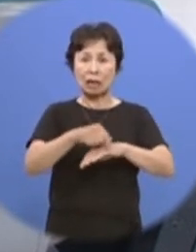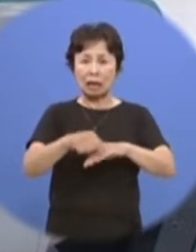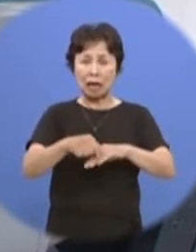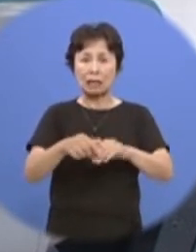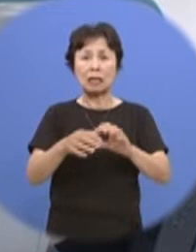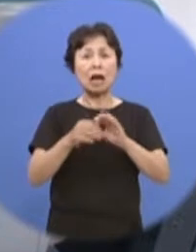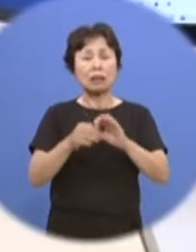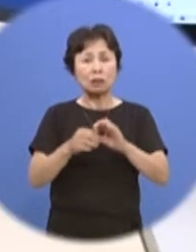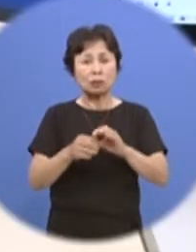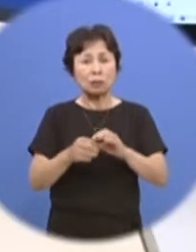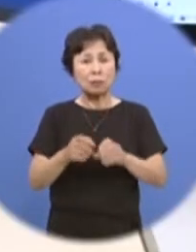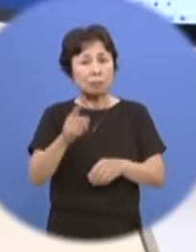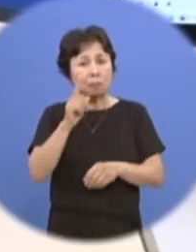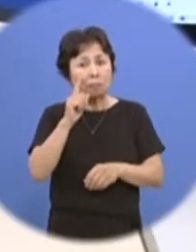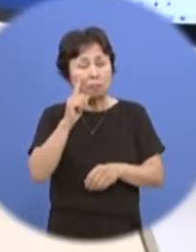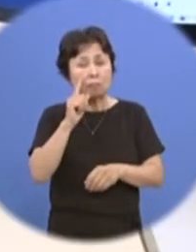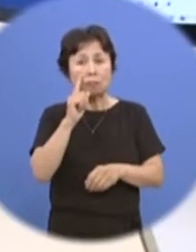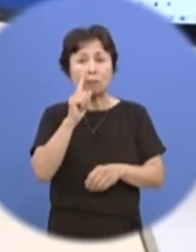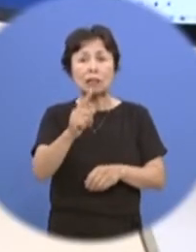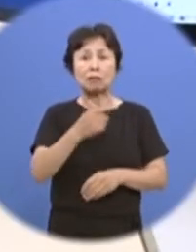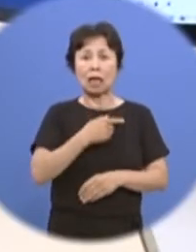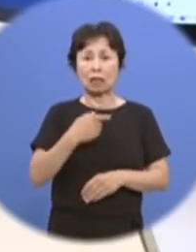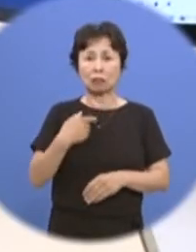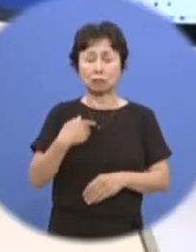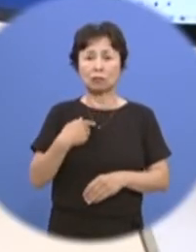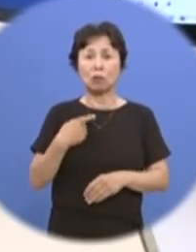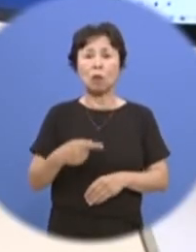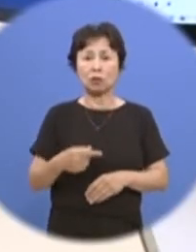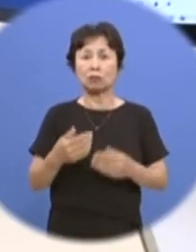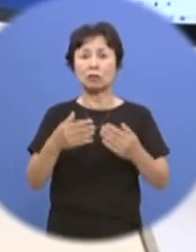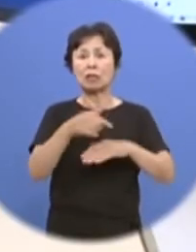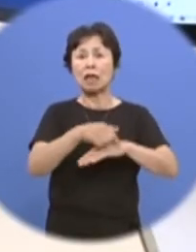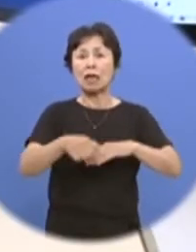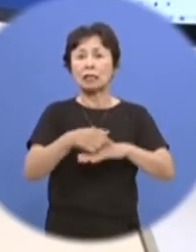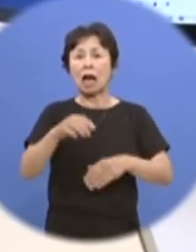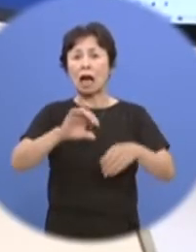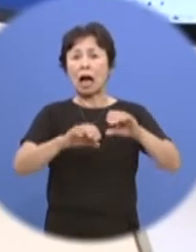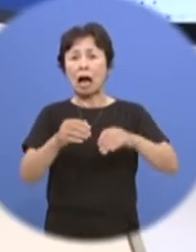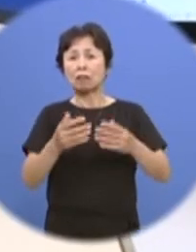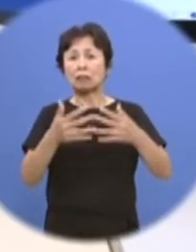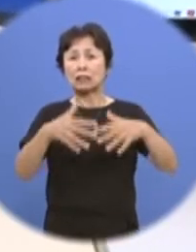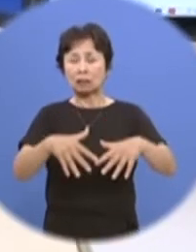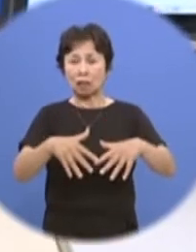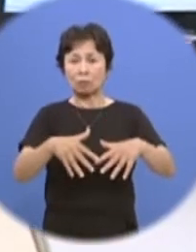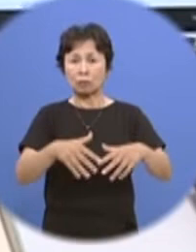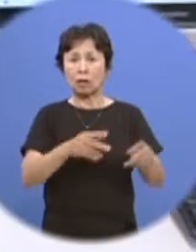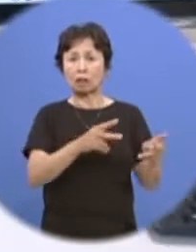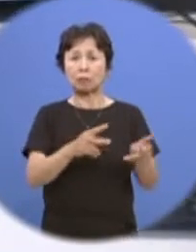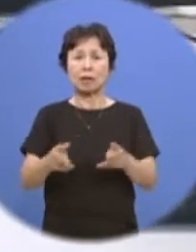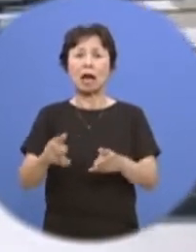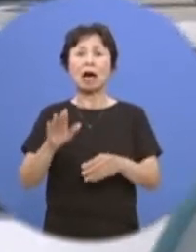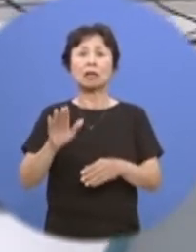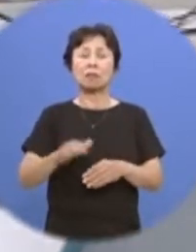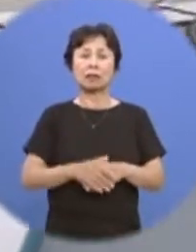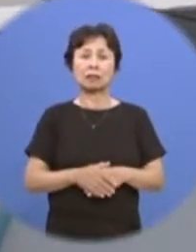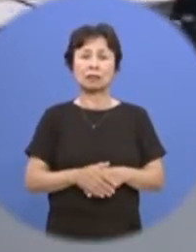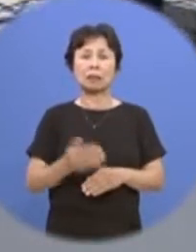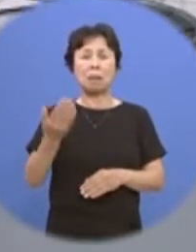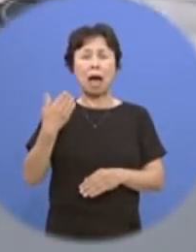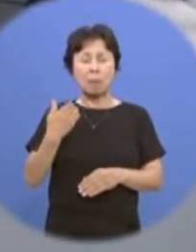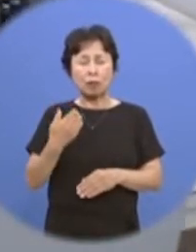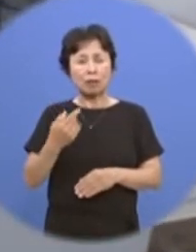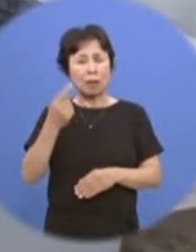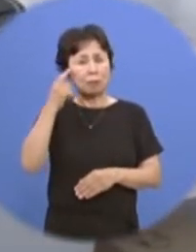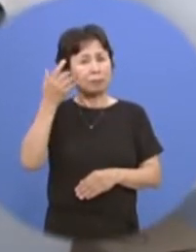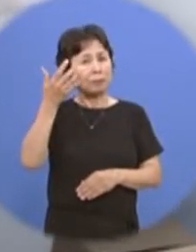可能な計算科学システムを配備しています。物質の特性をあらかじめ計算により予測することで、